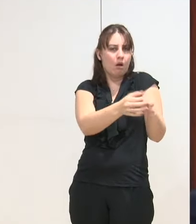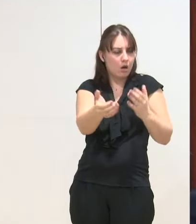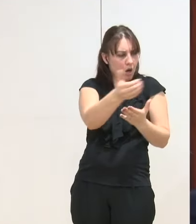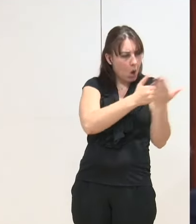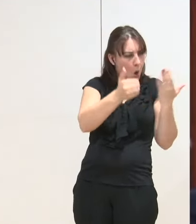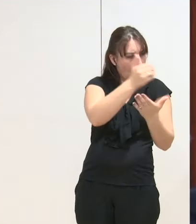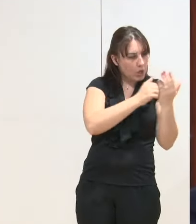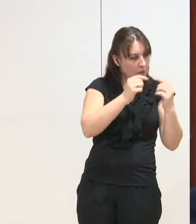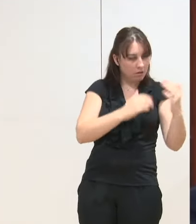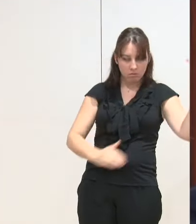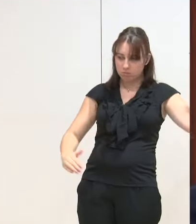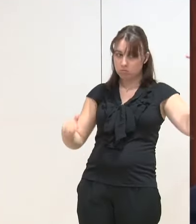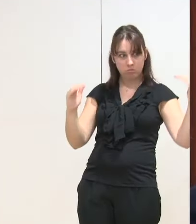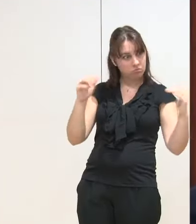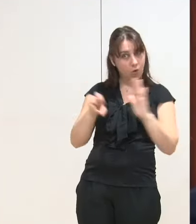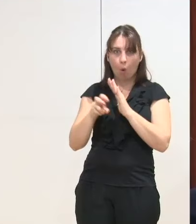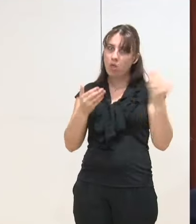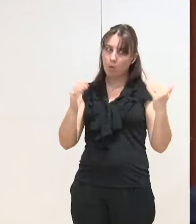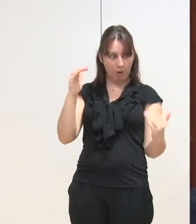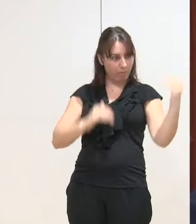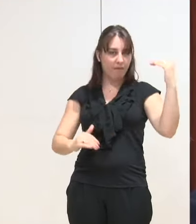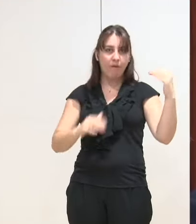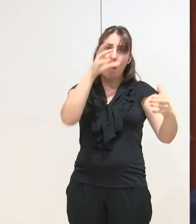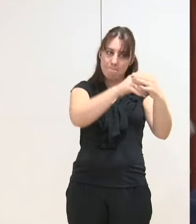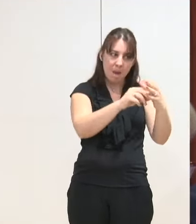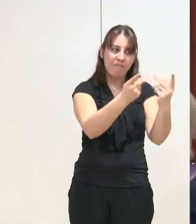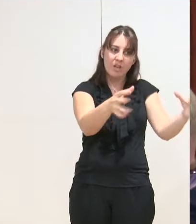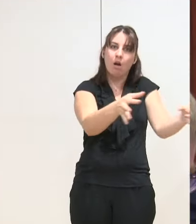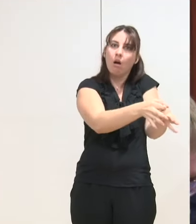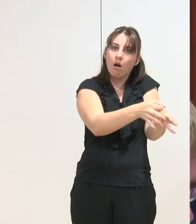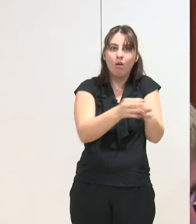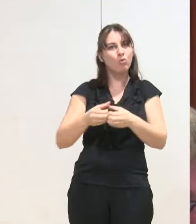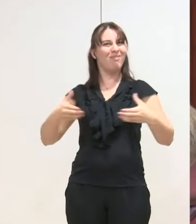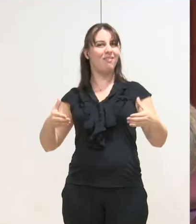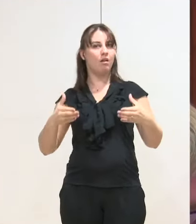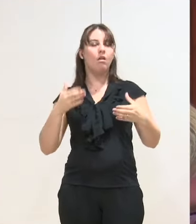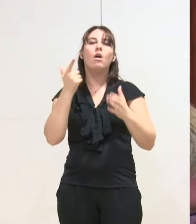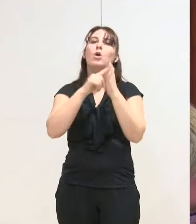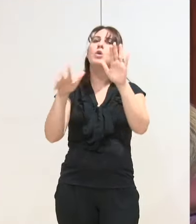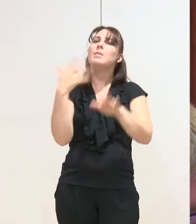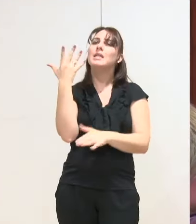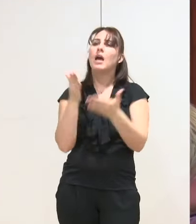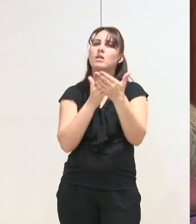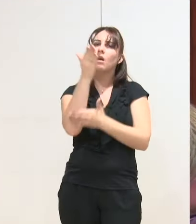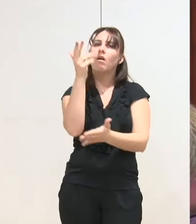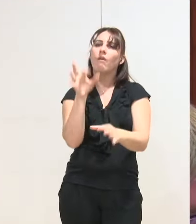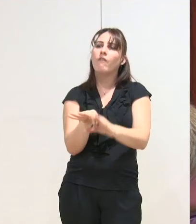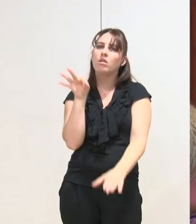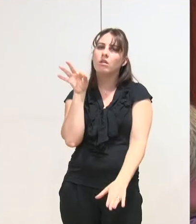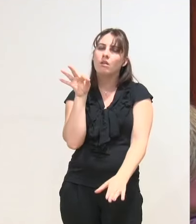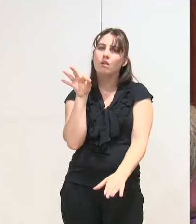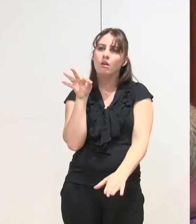que vous avez apporté le fait est que peu de villes ont comme vous au moment du vote du budget 2015 proposé de